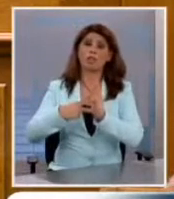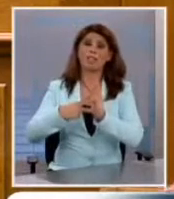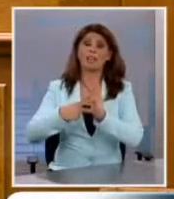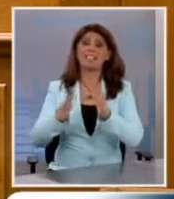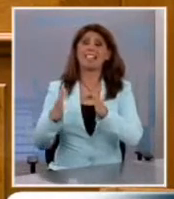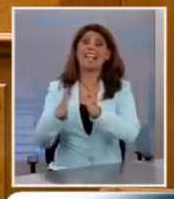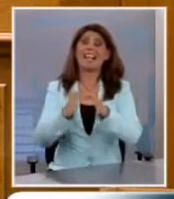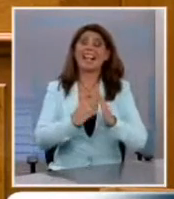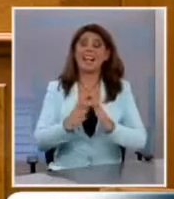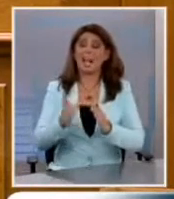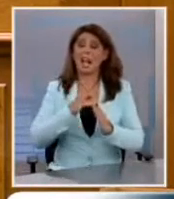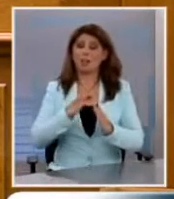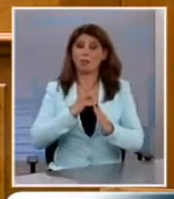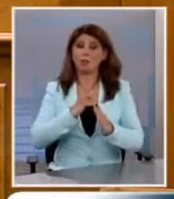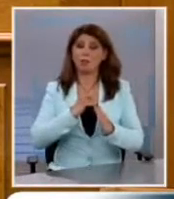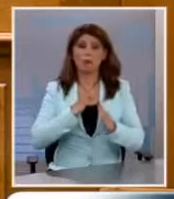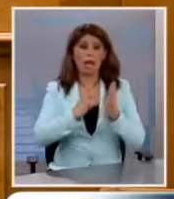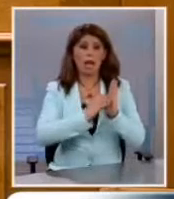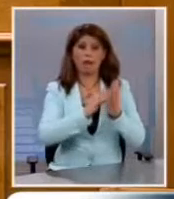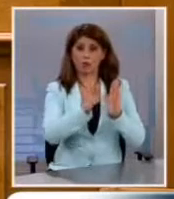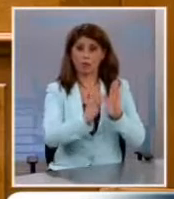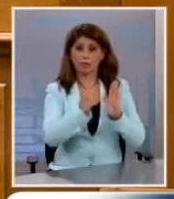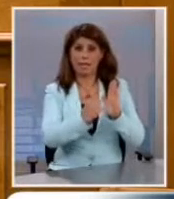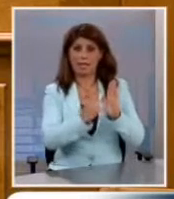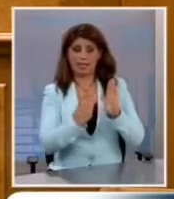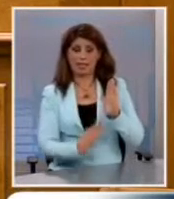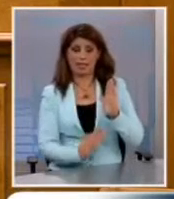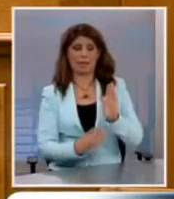40, παράγραφοι 1 και 3.